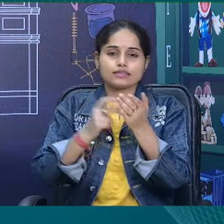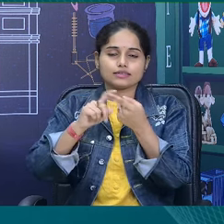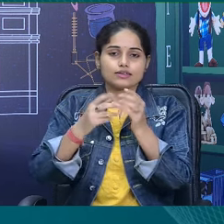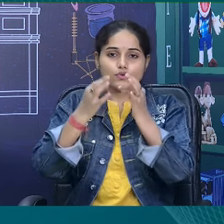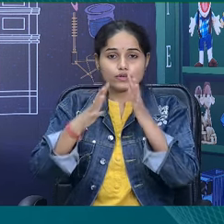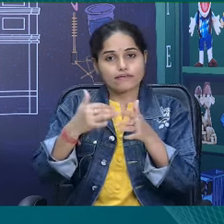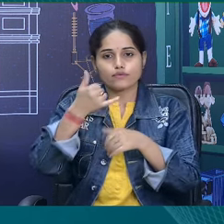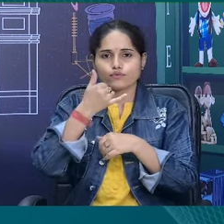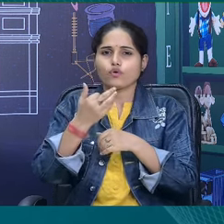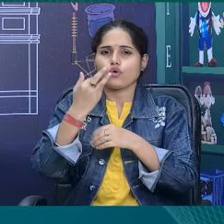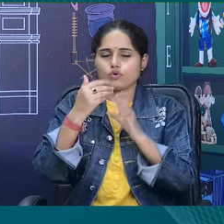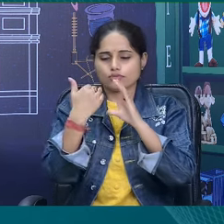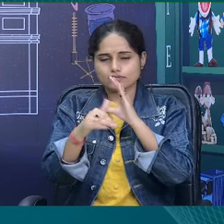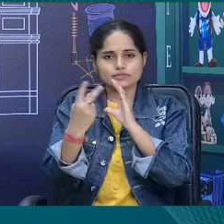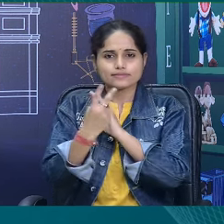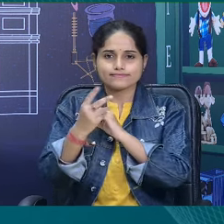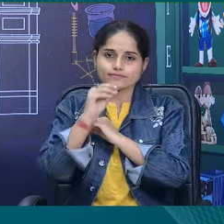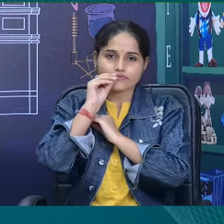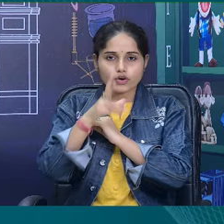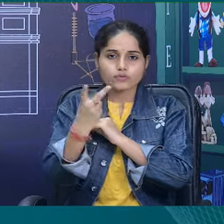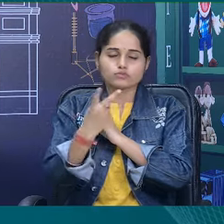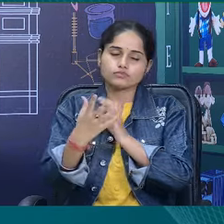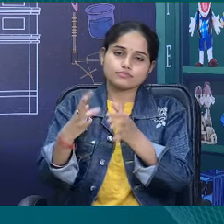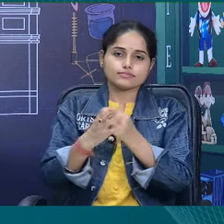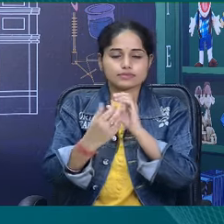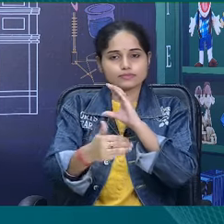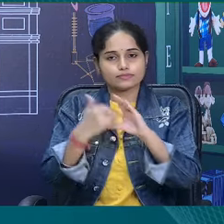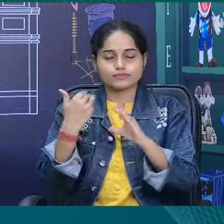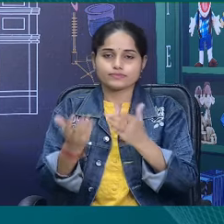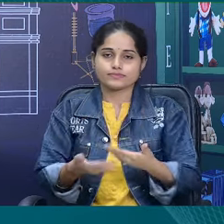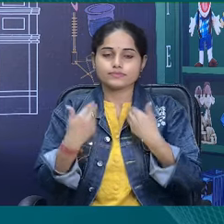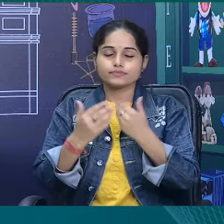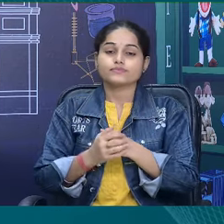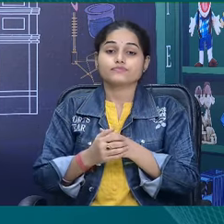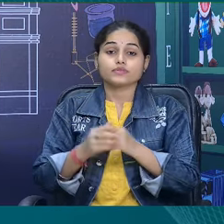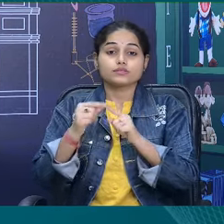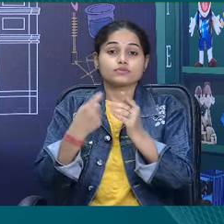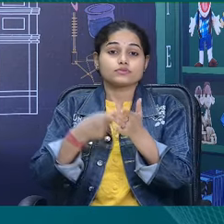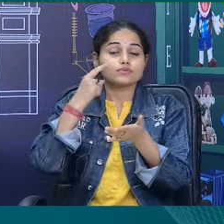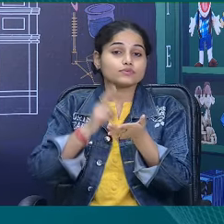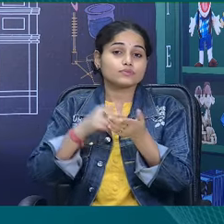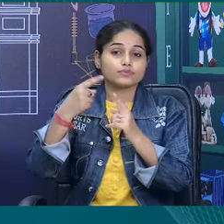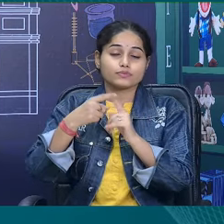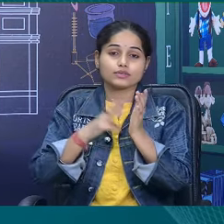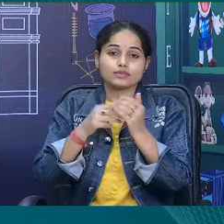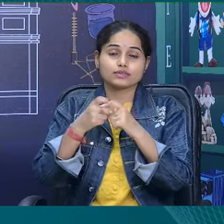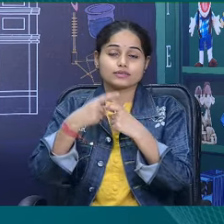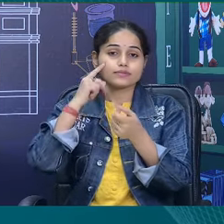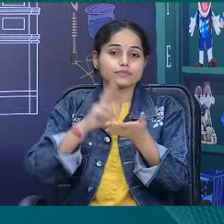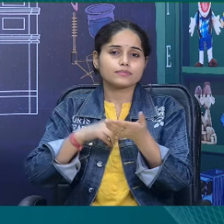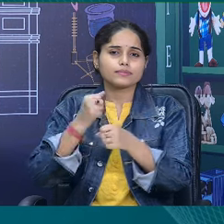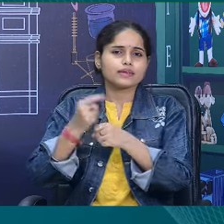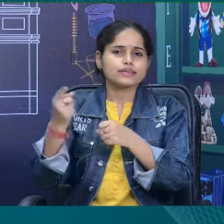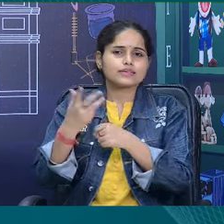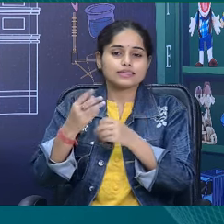फोन नंबर और ईमेल एड्रेस आपको हमने बता ही रखा है इसके जरिए भी जी मैम जी सर सो प्रिंट मेकिंग जैसे मैंने बताया कि अ इट्स